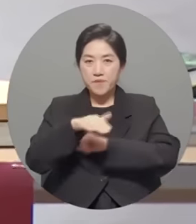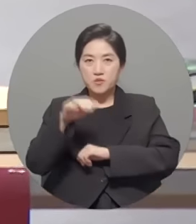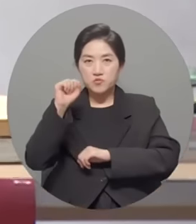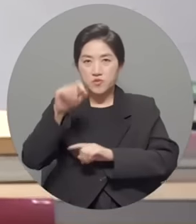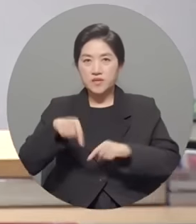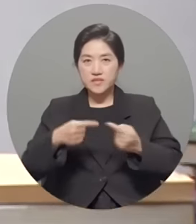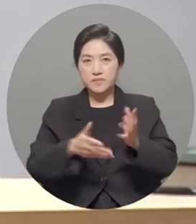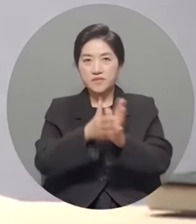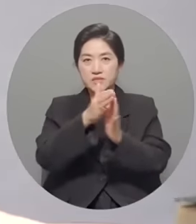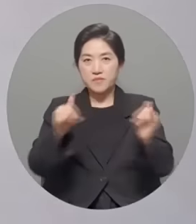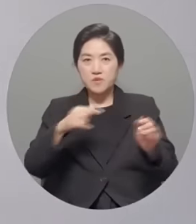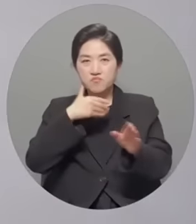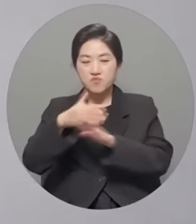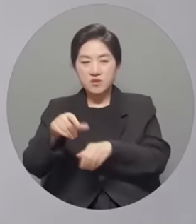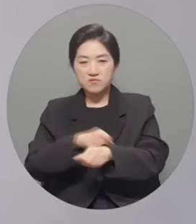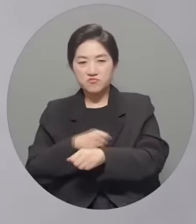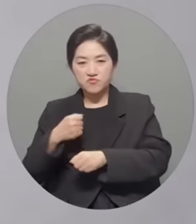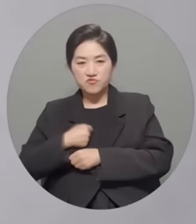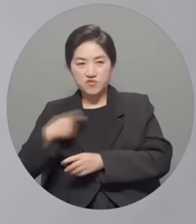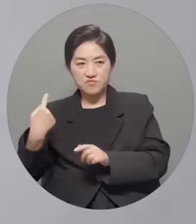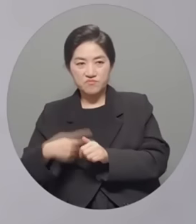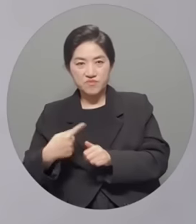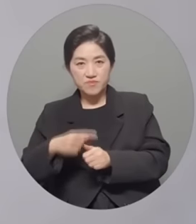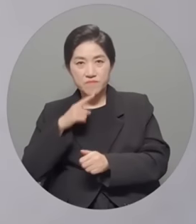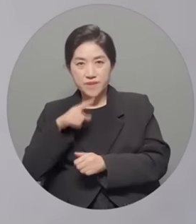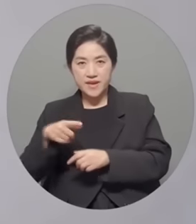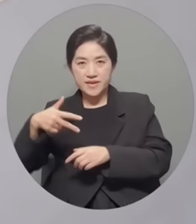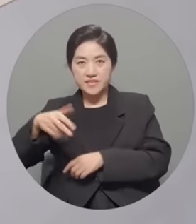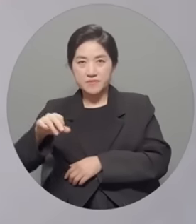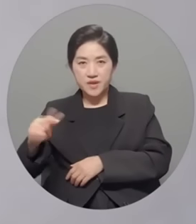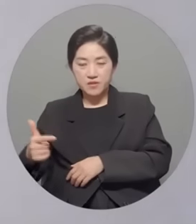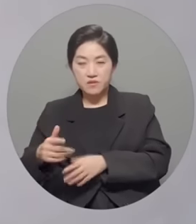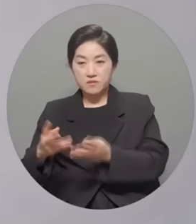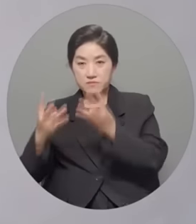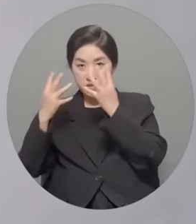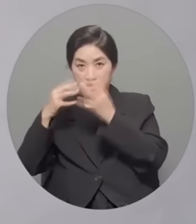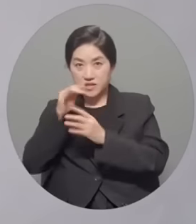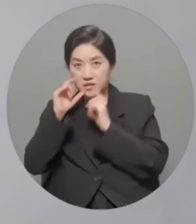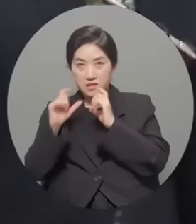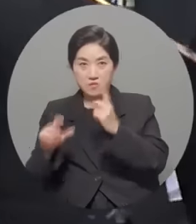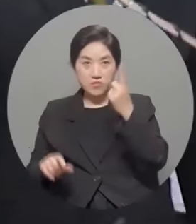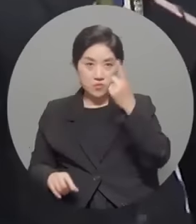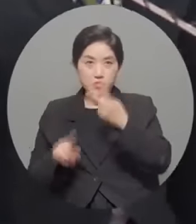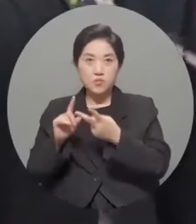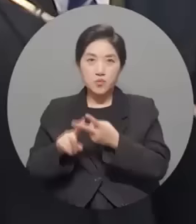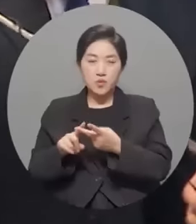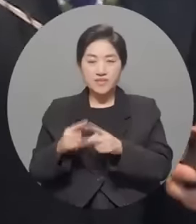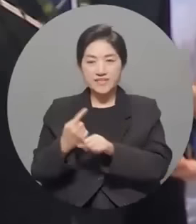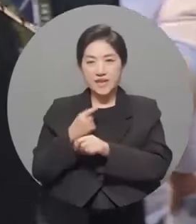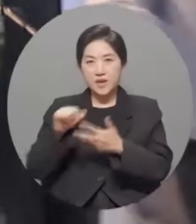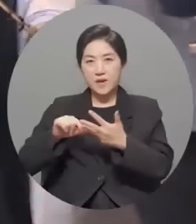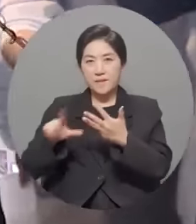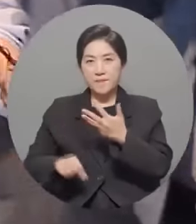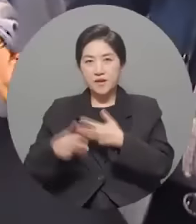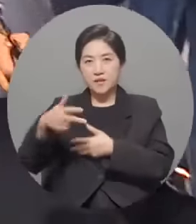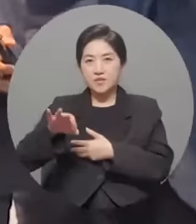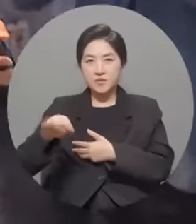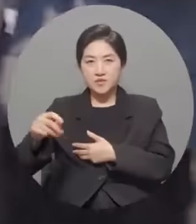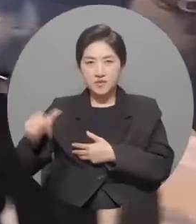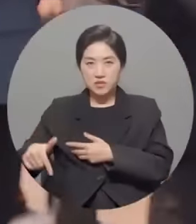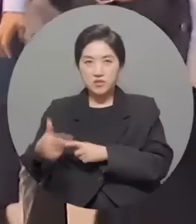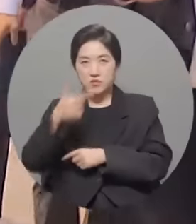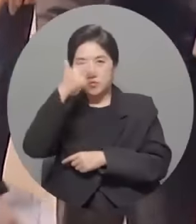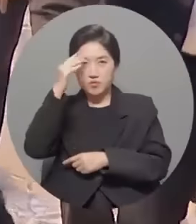참여한 시민을 북한 특수군이라고 비방한 혐의로 지만원 씨에게 실형이 선고된 것과 작년 8월 정진석 의원이 노무현